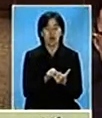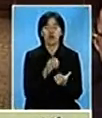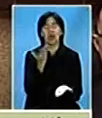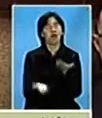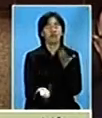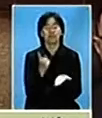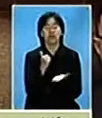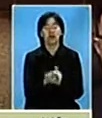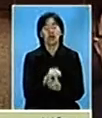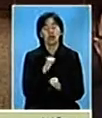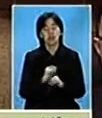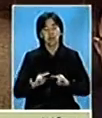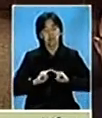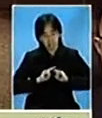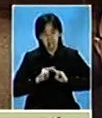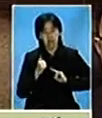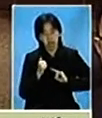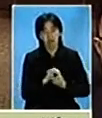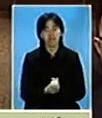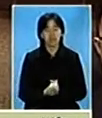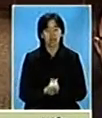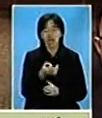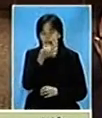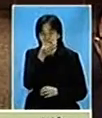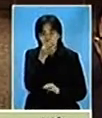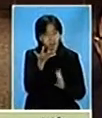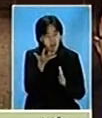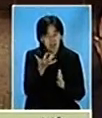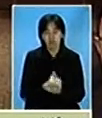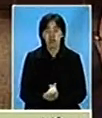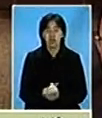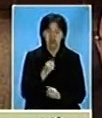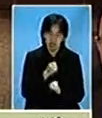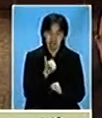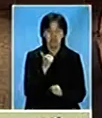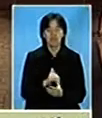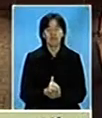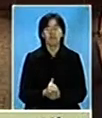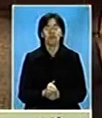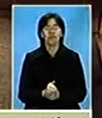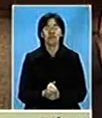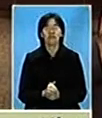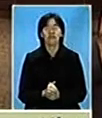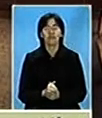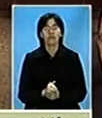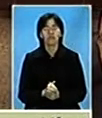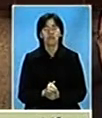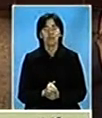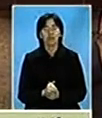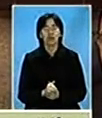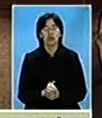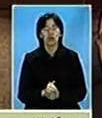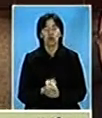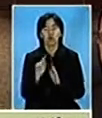าหากว่าทำเองโดยไม่ได้ประกอบเป็นวิชาชีพนะครับ จะต้องมีโทษใดนะ